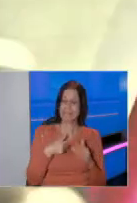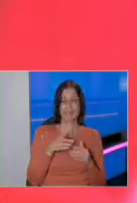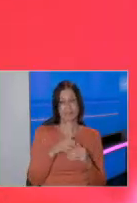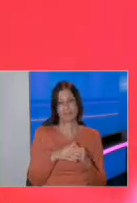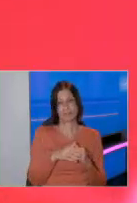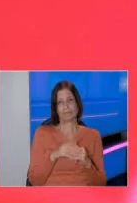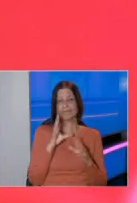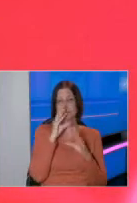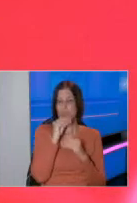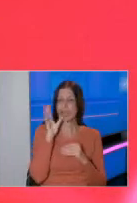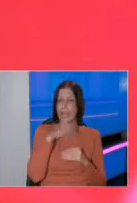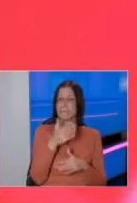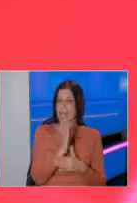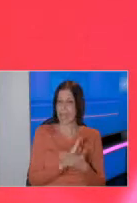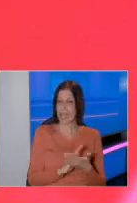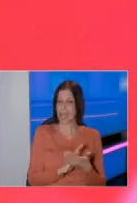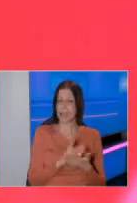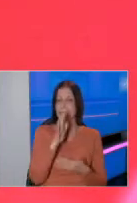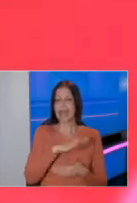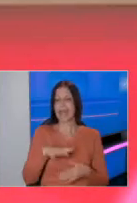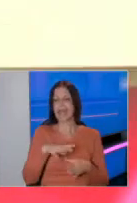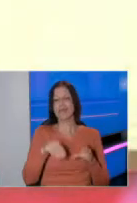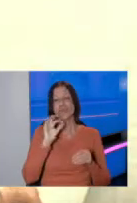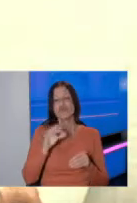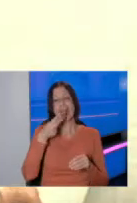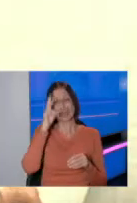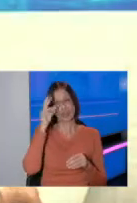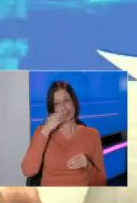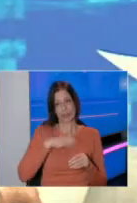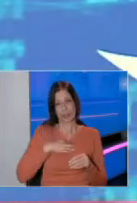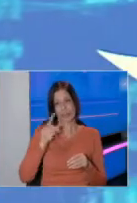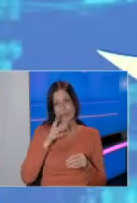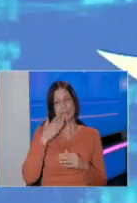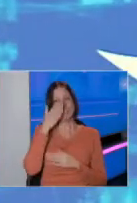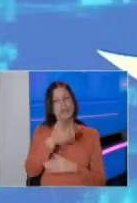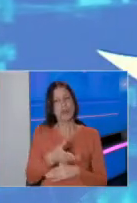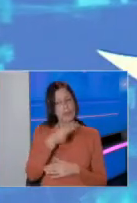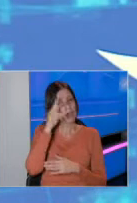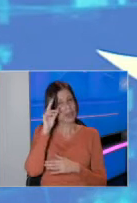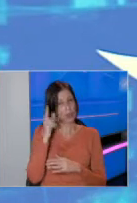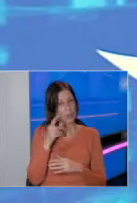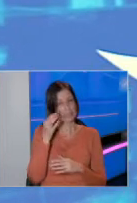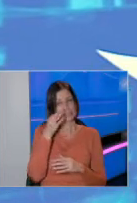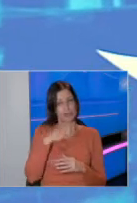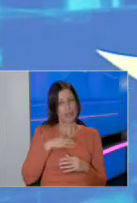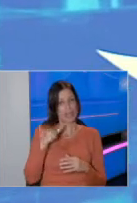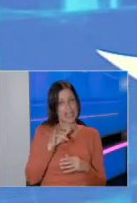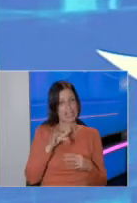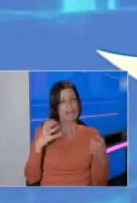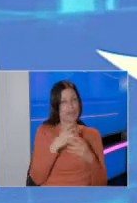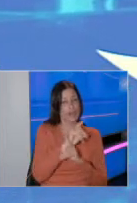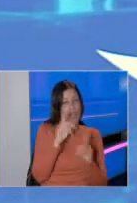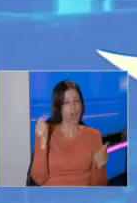מזה, מדובר גם בחלק ממערכת הבחירות של הליכוד. שימו לב למי פונים בליכוד, שימו לב איזה מפלגות אחרות